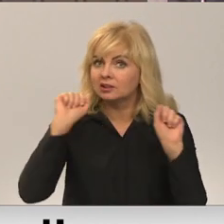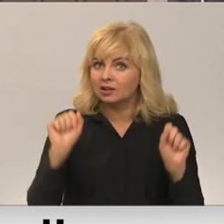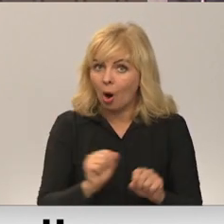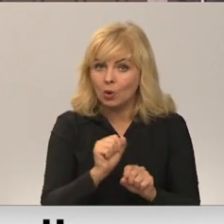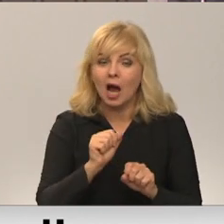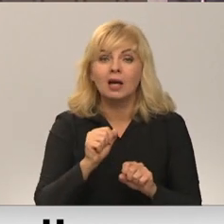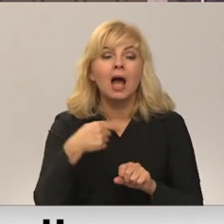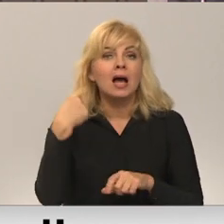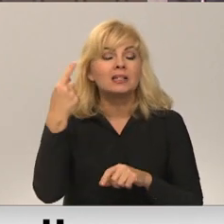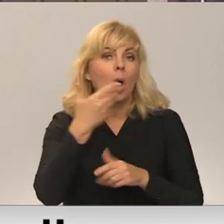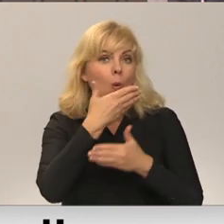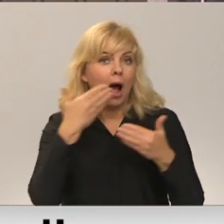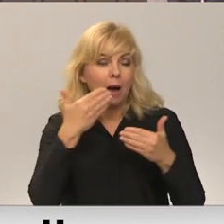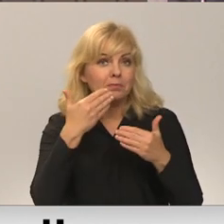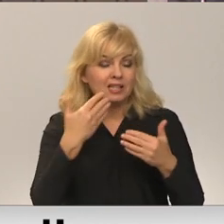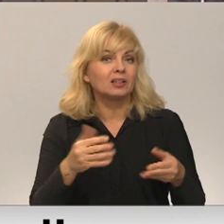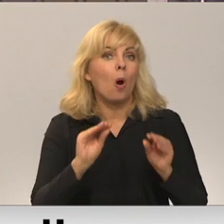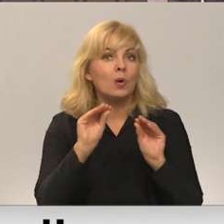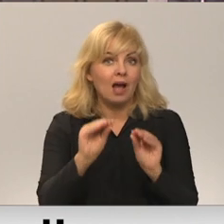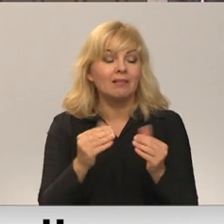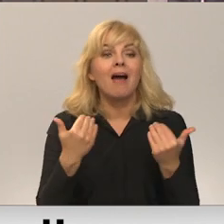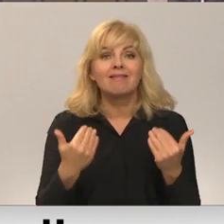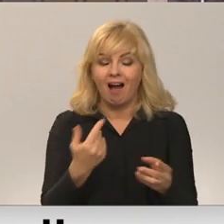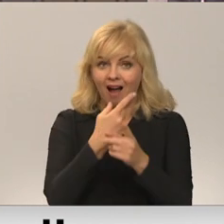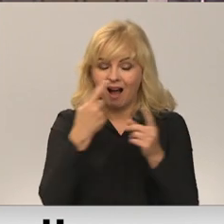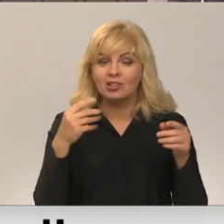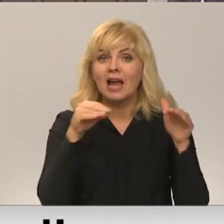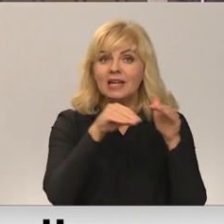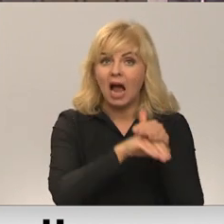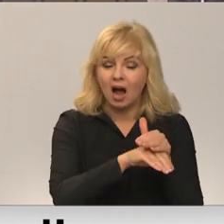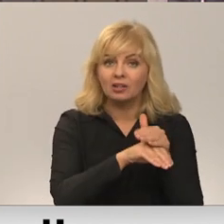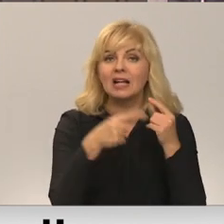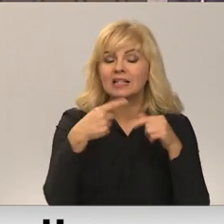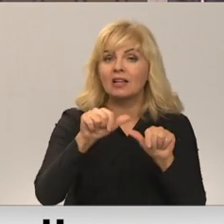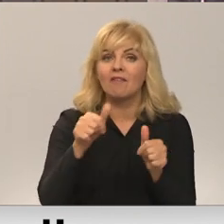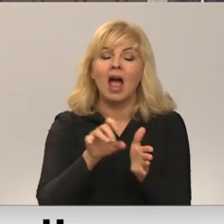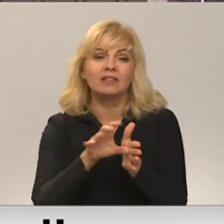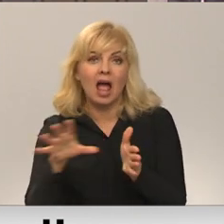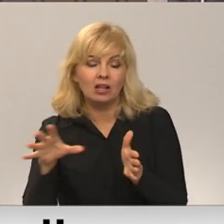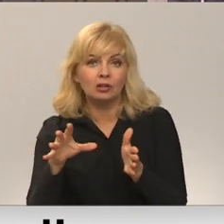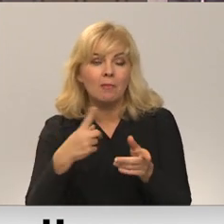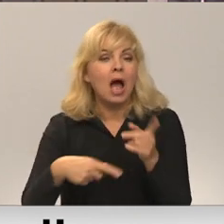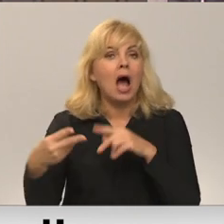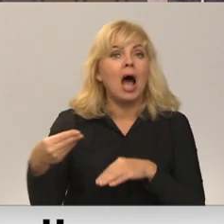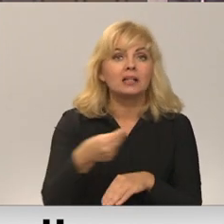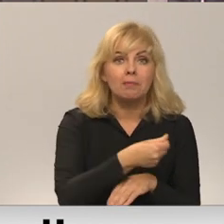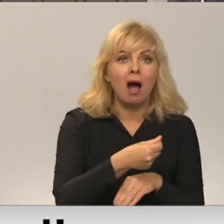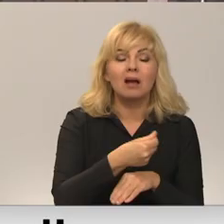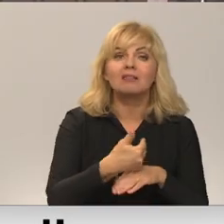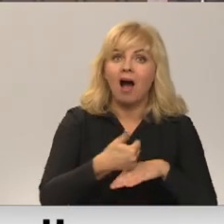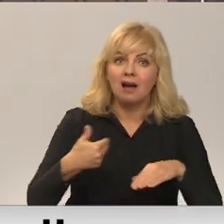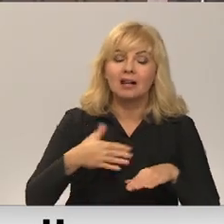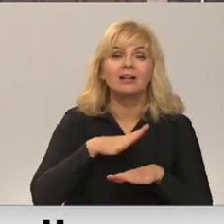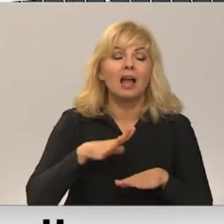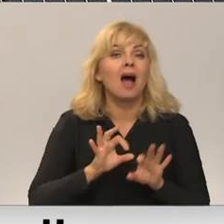kuri saules paneļus ierīkojuši agrāk, tagad atzīst, ka ieguldījums alternatīvajā enerģijā atmaksāties agrāk nekā sākotnēji